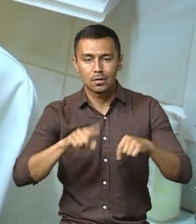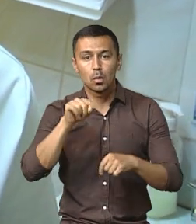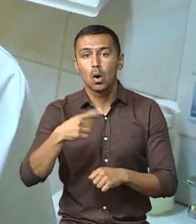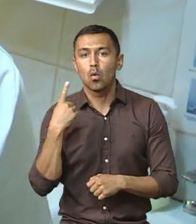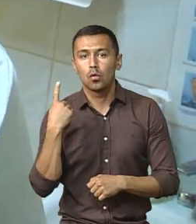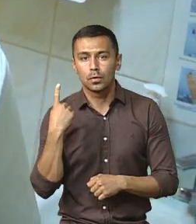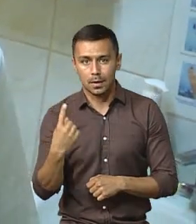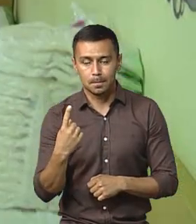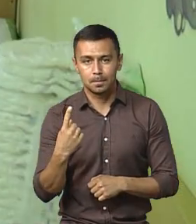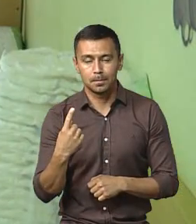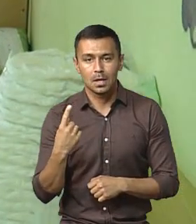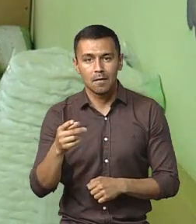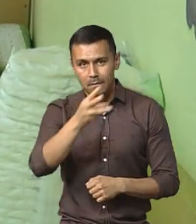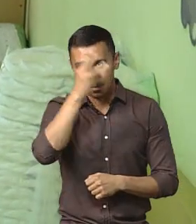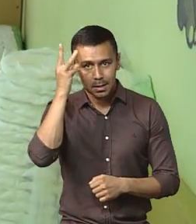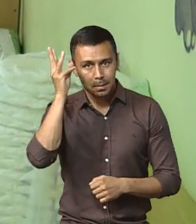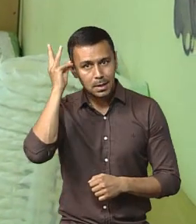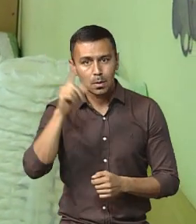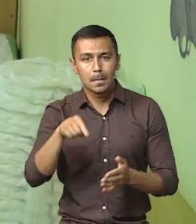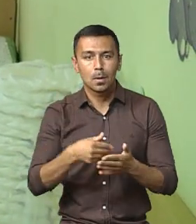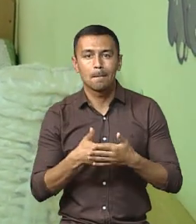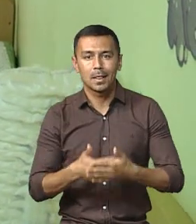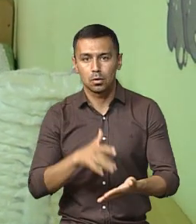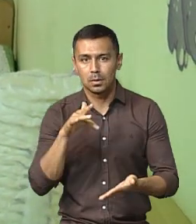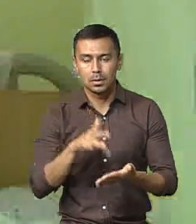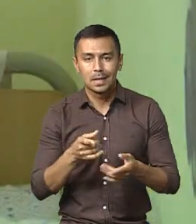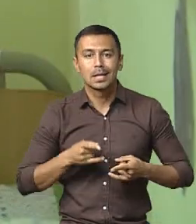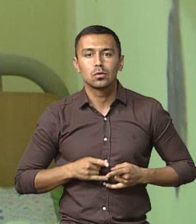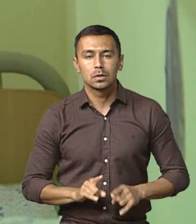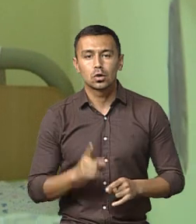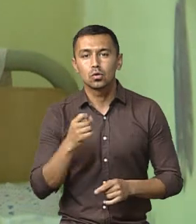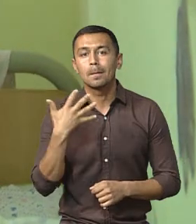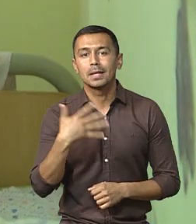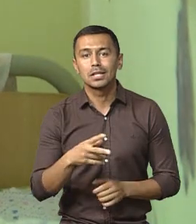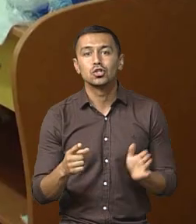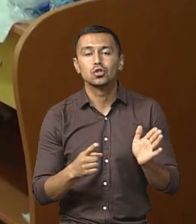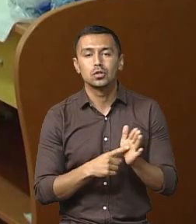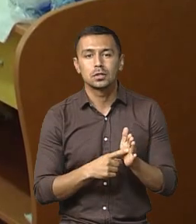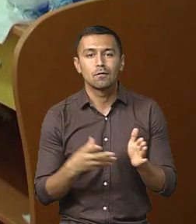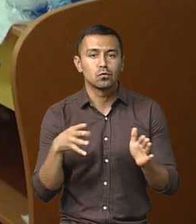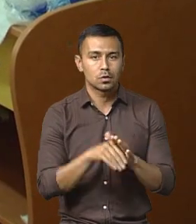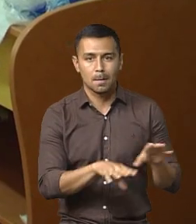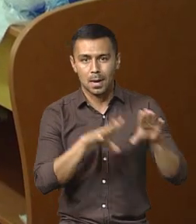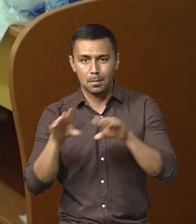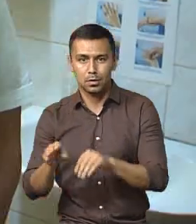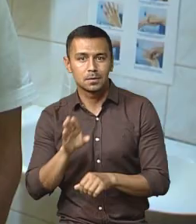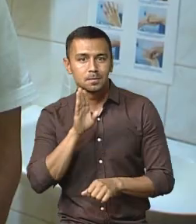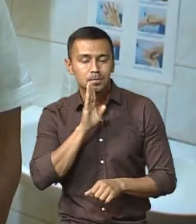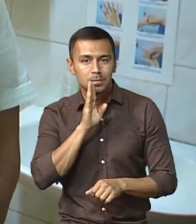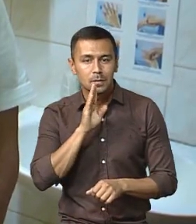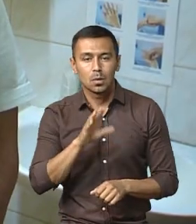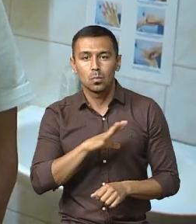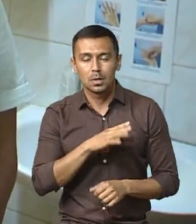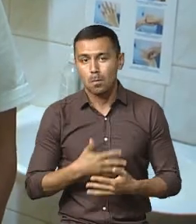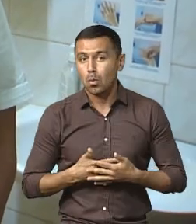1 Олена Британчук, у Хмельницькому міському перинатальному центрі народили 156 внутрішньопереміщених породіль.